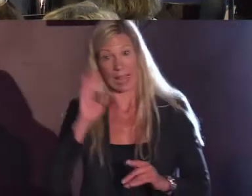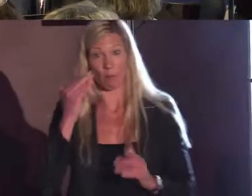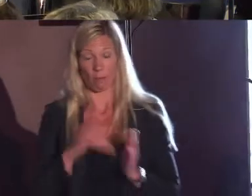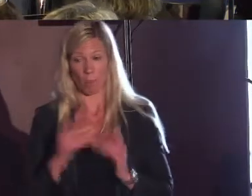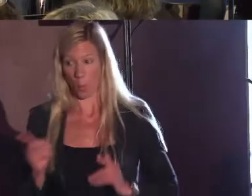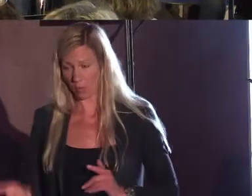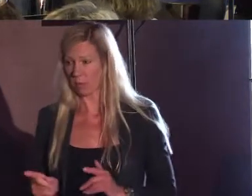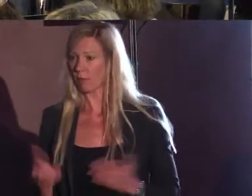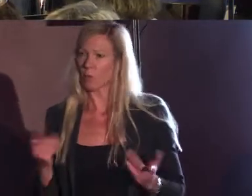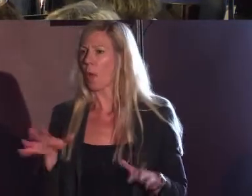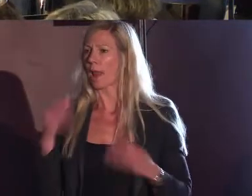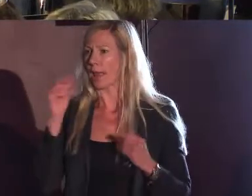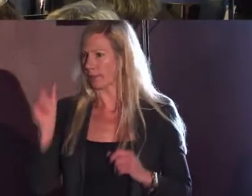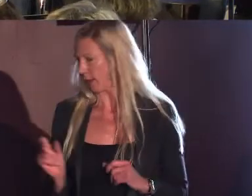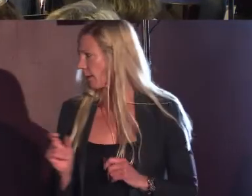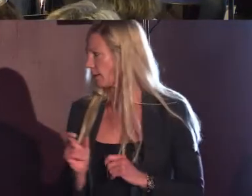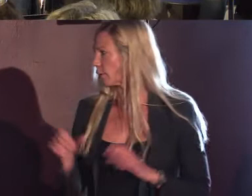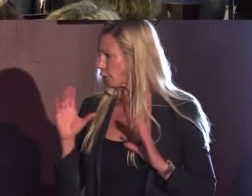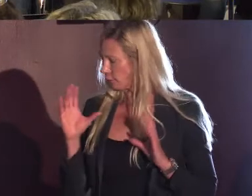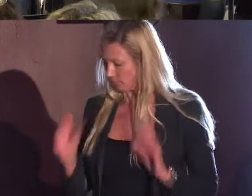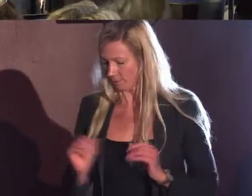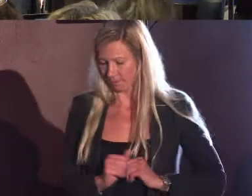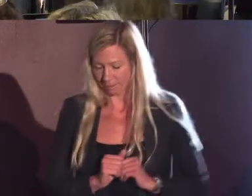har du dragit? Ja,